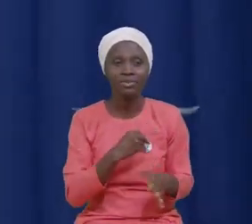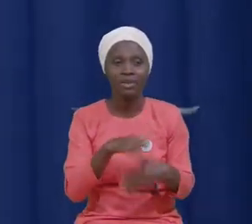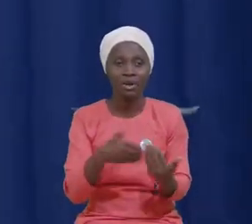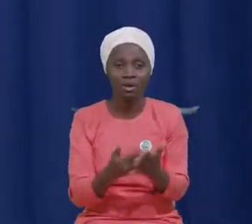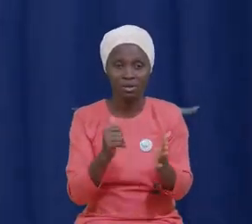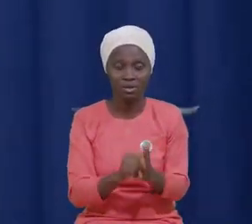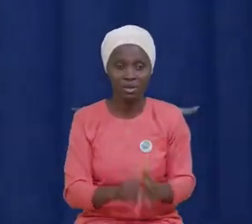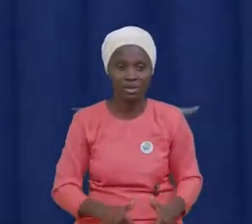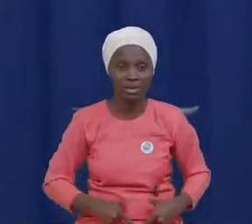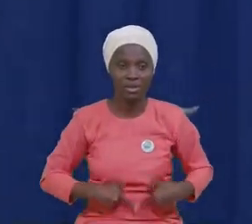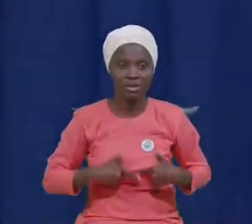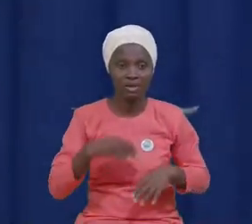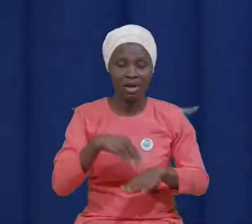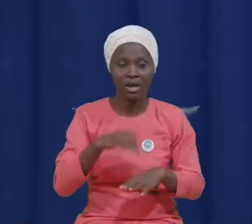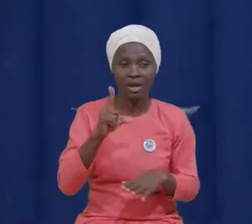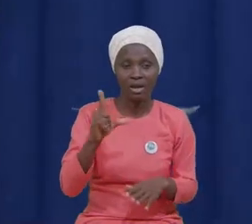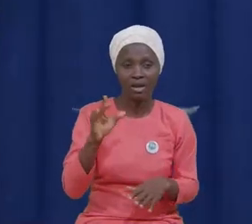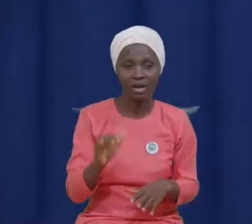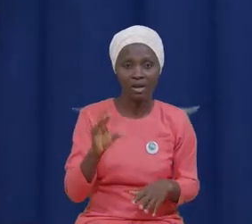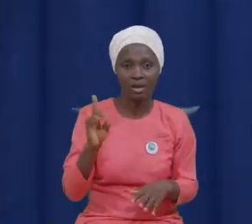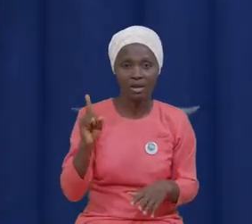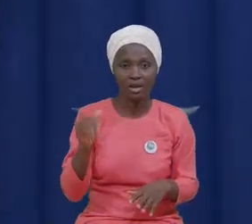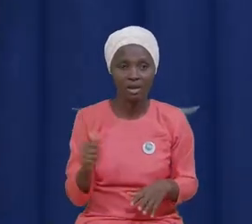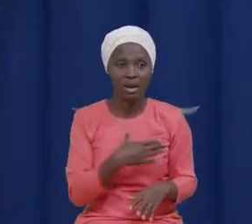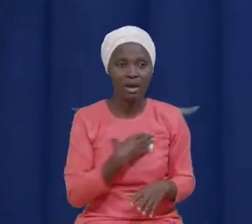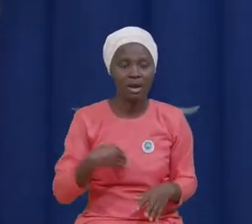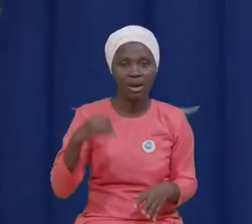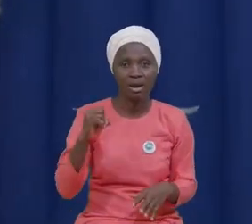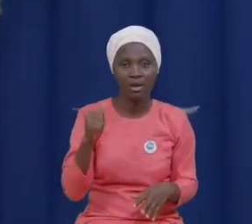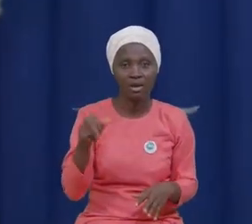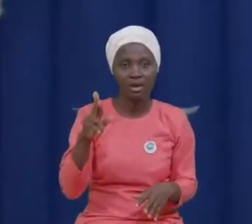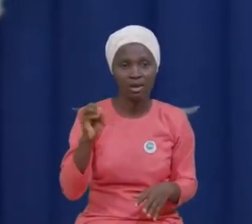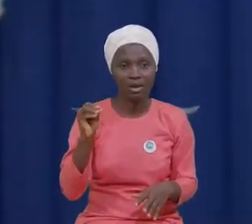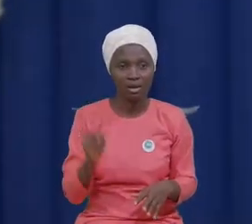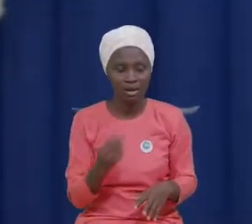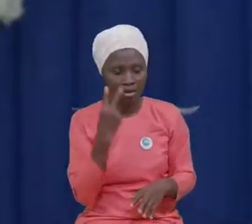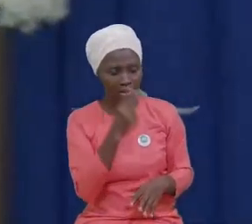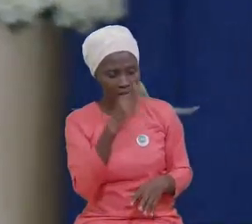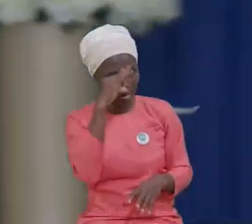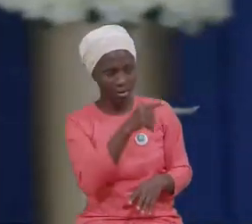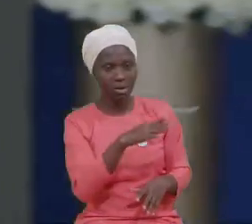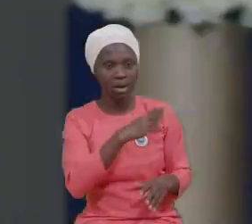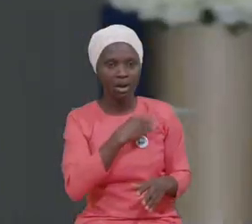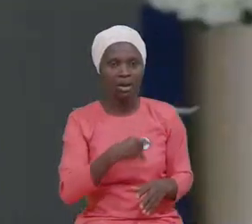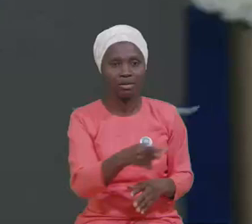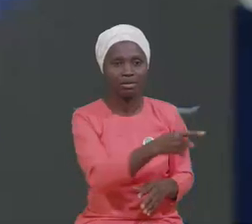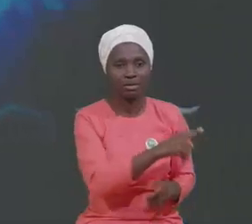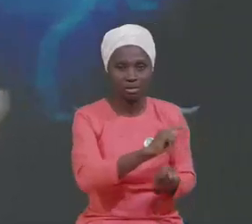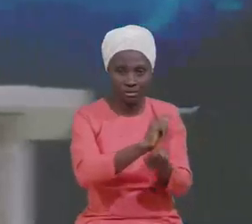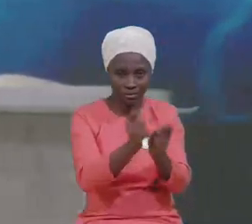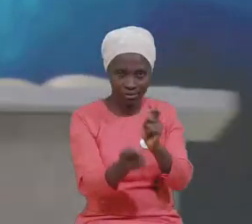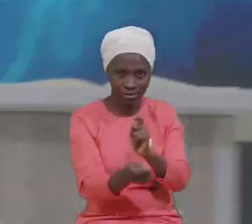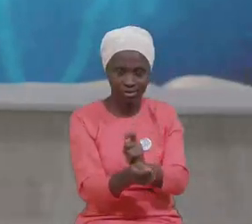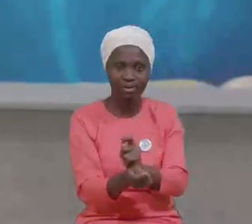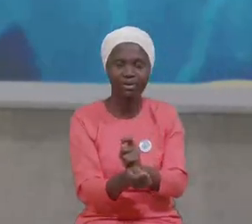les habitants de l'île du Saron le virent et ils se convertirent au Seigneur. Ils